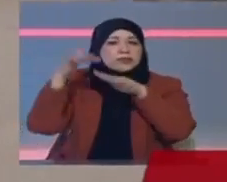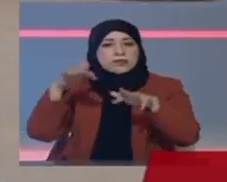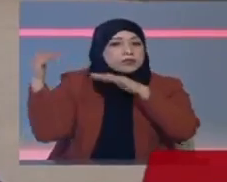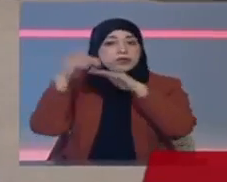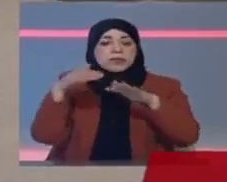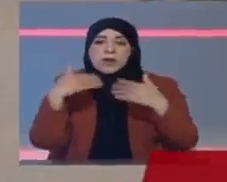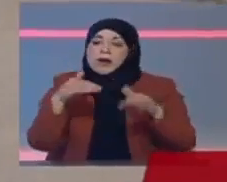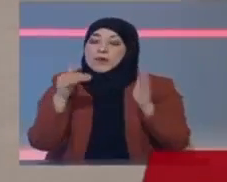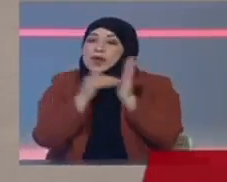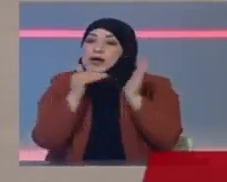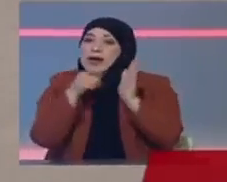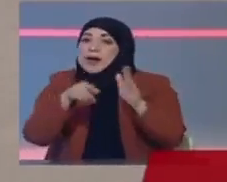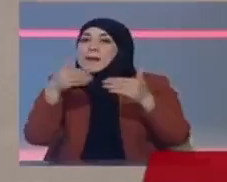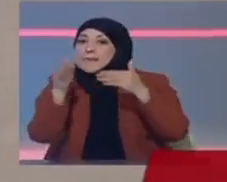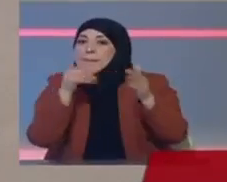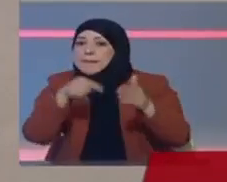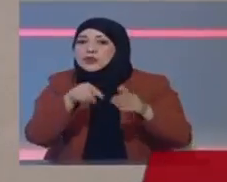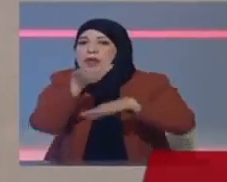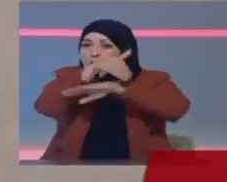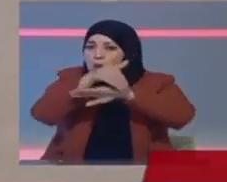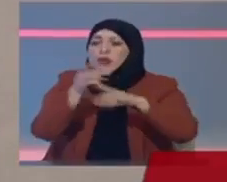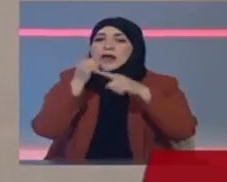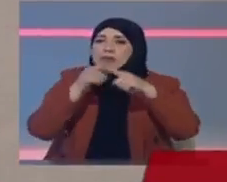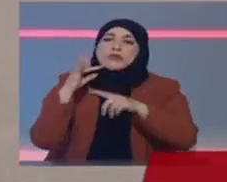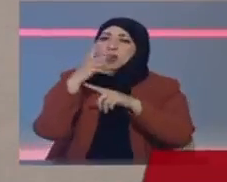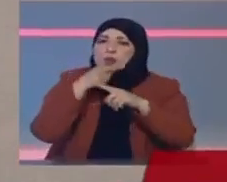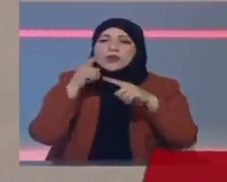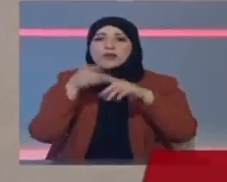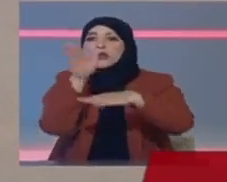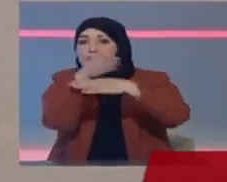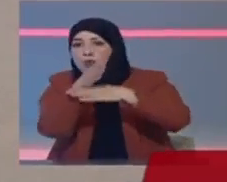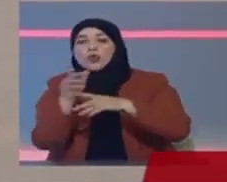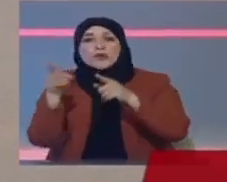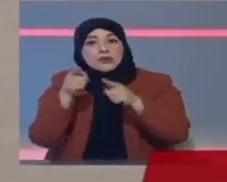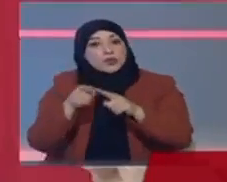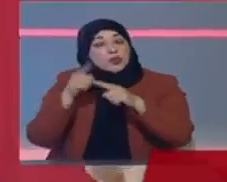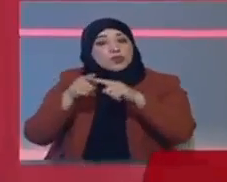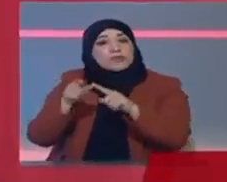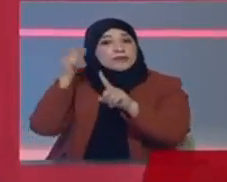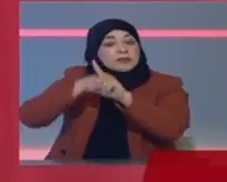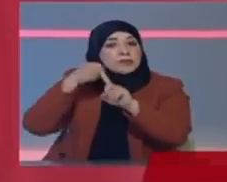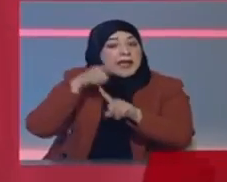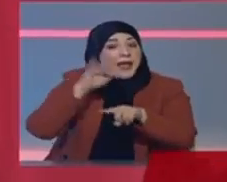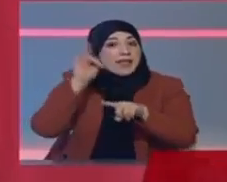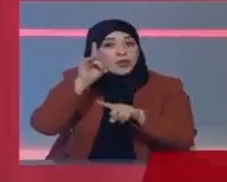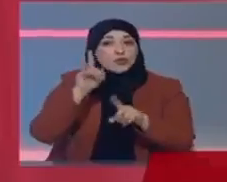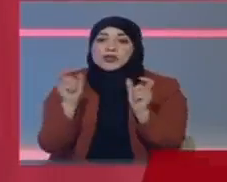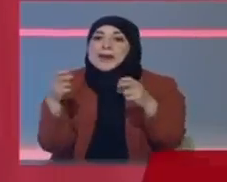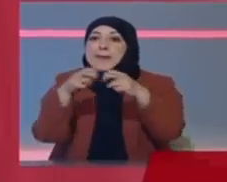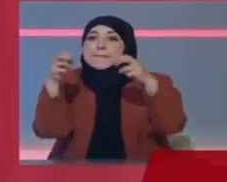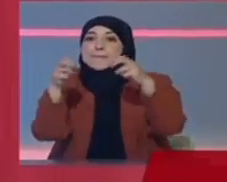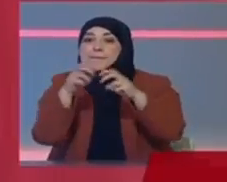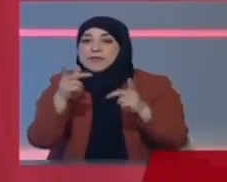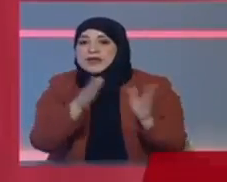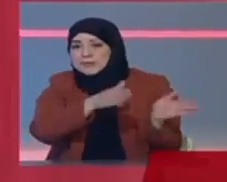المشاهدين اه يؤثر سيده على مستويات الاسعار الاسعار مرتفعه